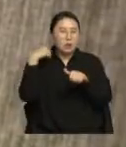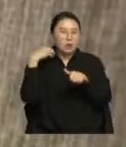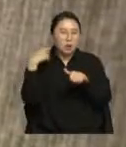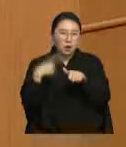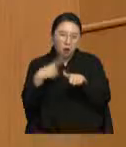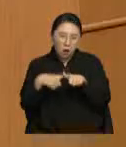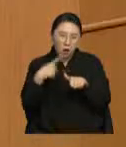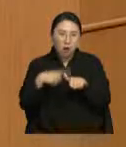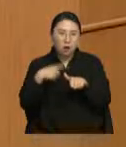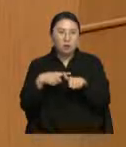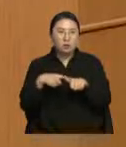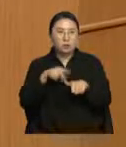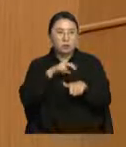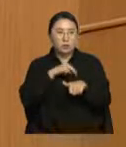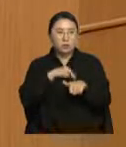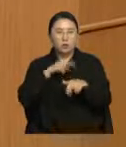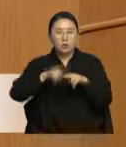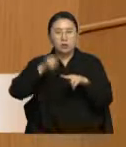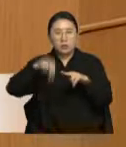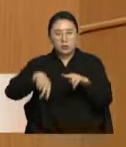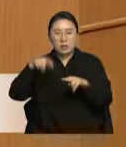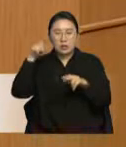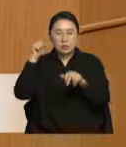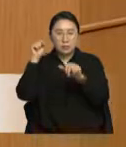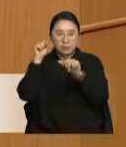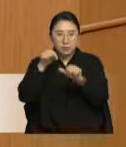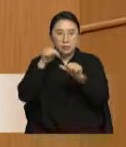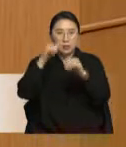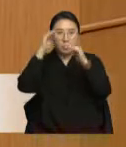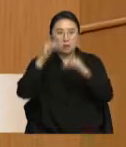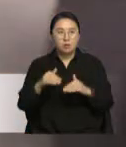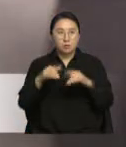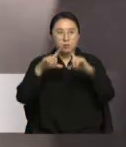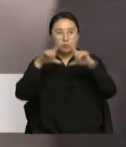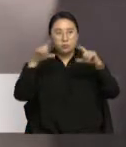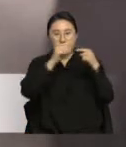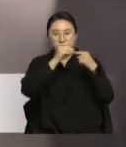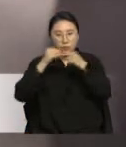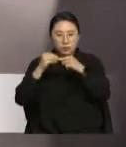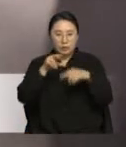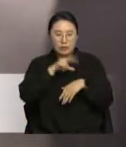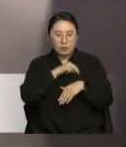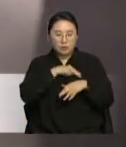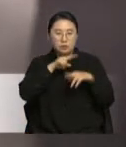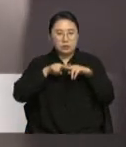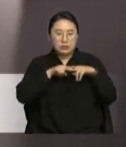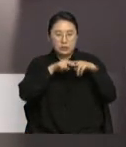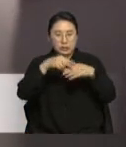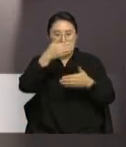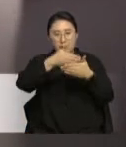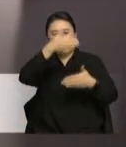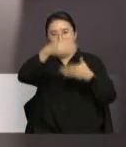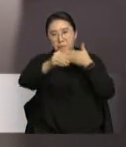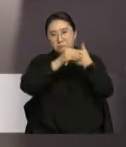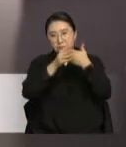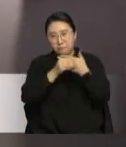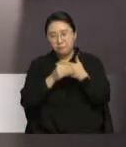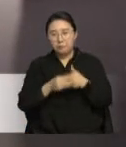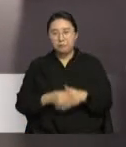이어졌습니다. 해당 의원의 사퇴를 촉구하는 문구가 적힌 종이가 국민의힘 의원 의석 투명 가림막에 붙은